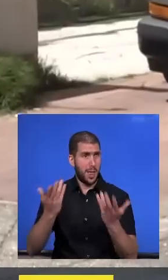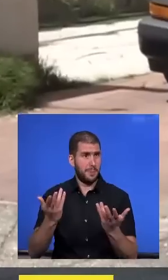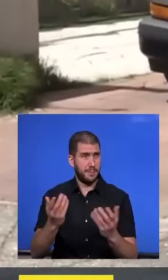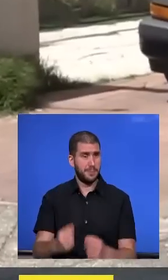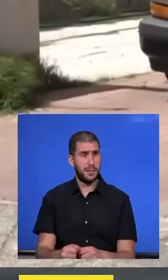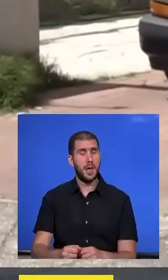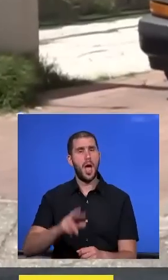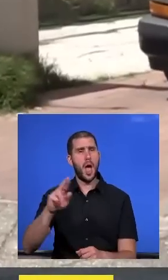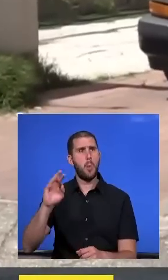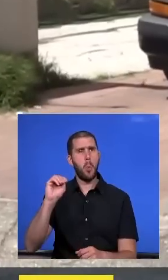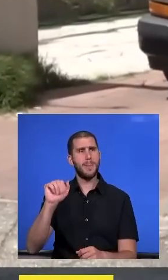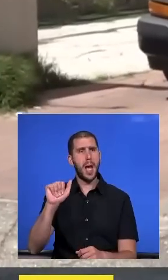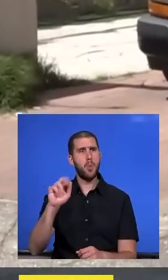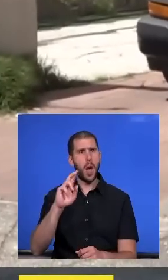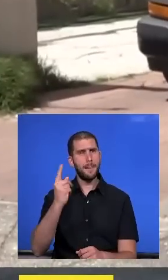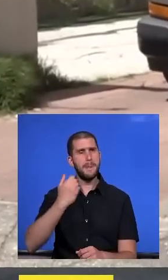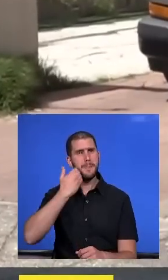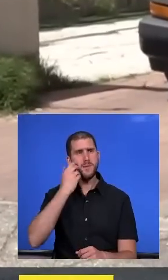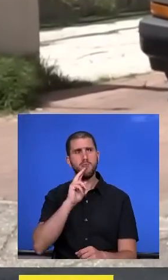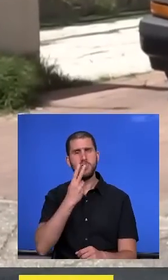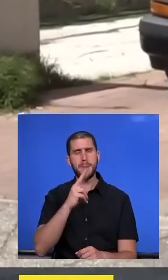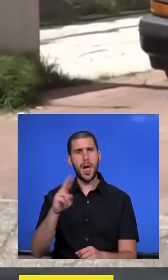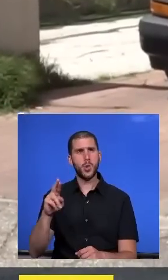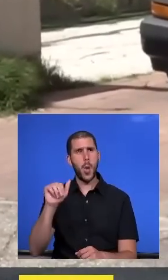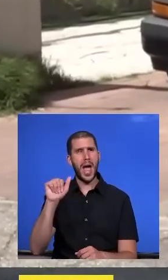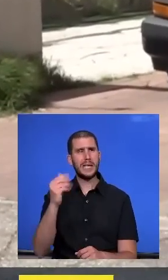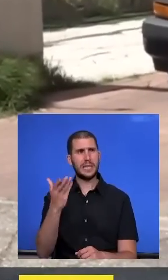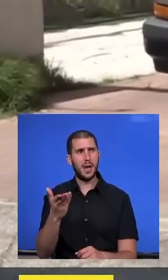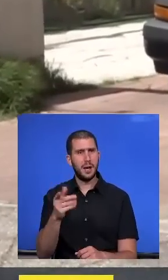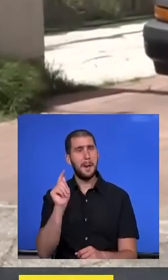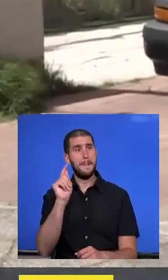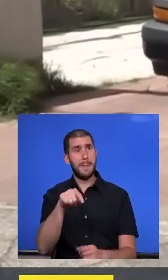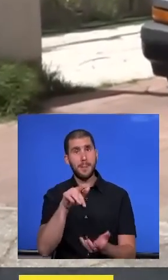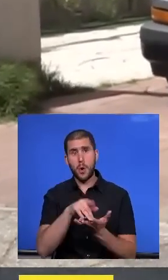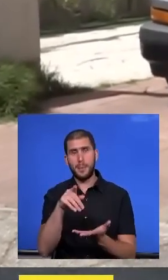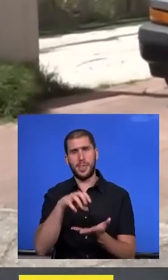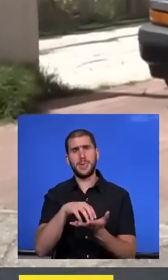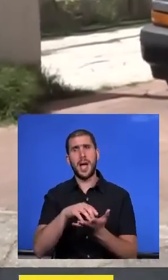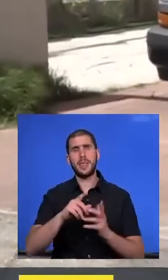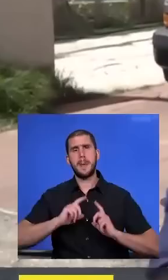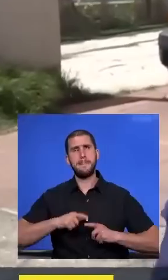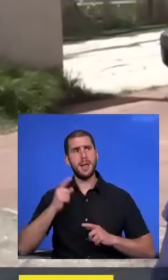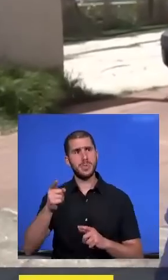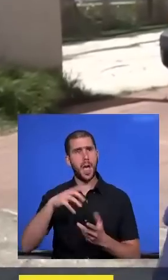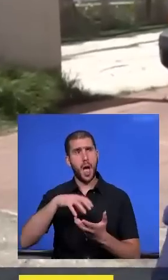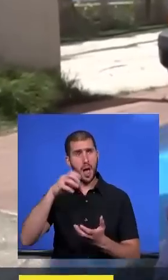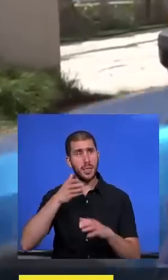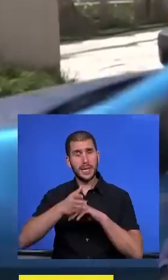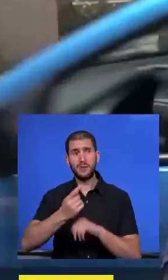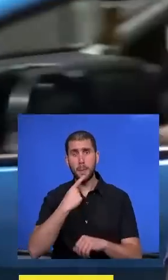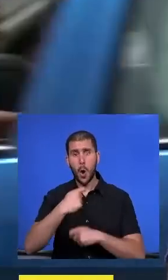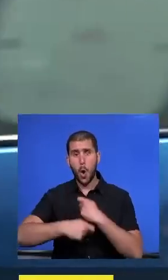האח מוחמד אבו רביע, מבוגר בשנתיים מאחותו אזהר, מגיע לכאן לתחנת מדע בערד, נכנס ואומר